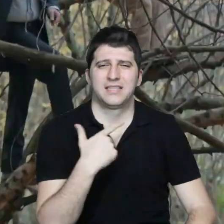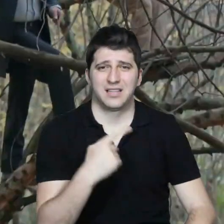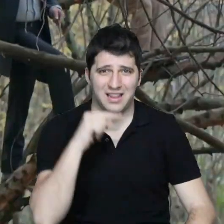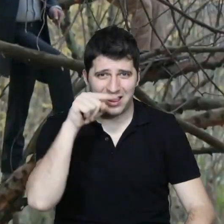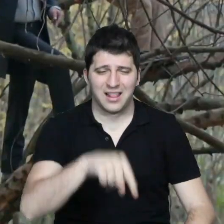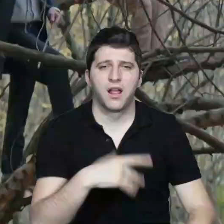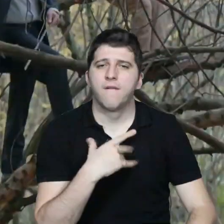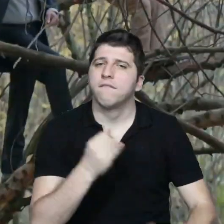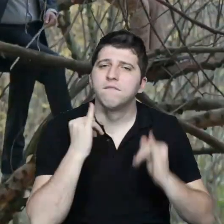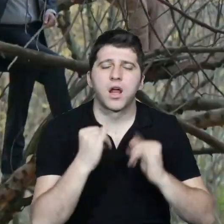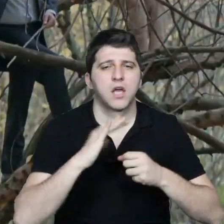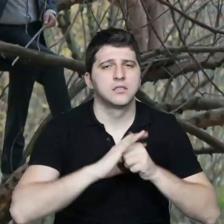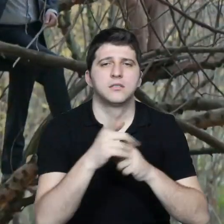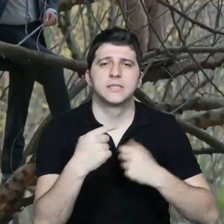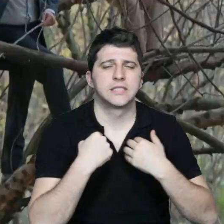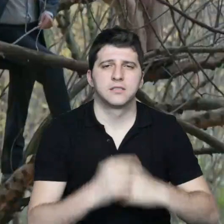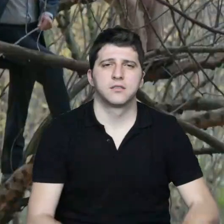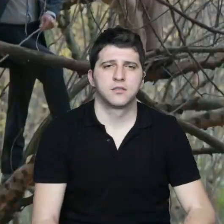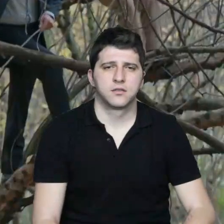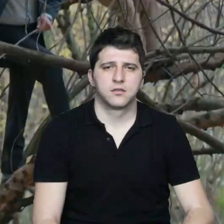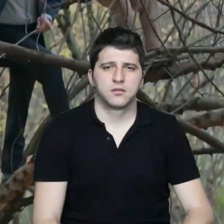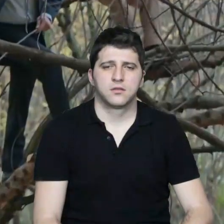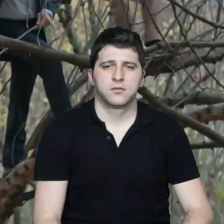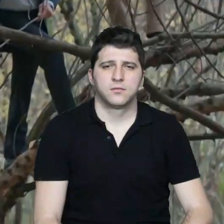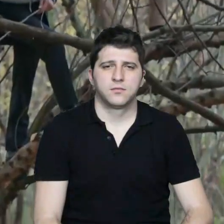Aşağı inersek paramparça eder bu bizi.